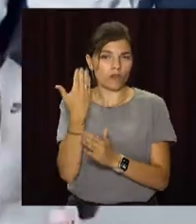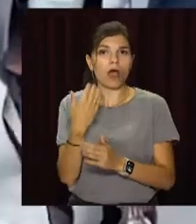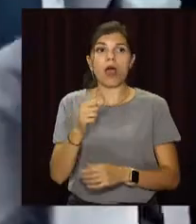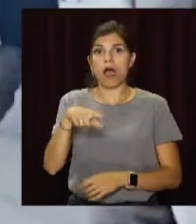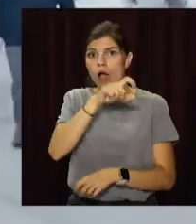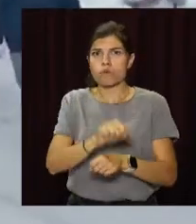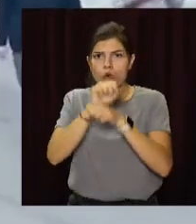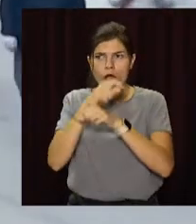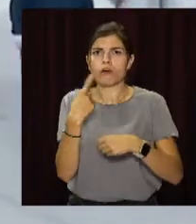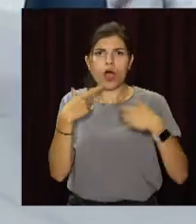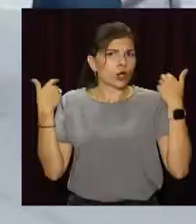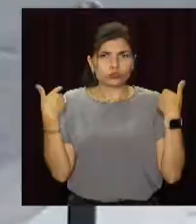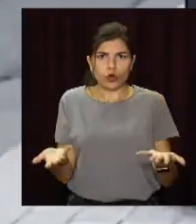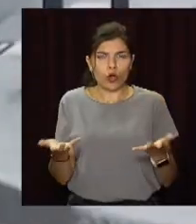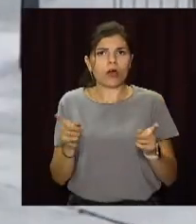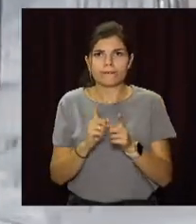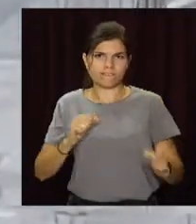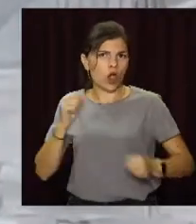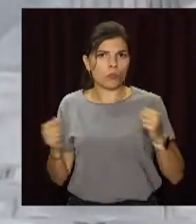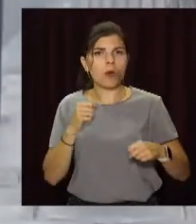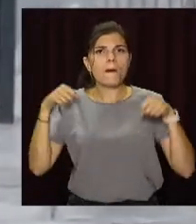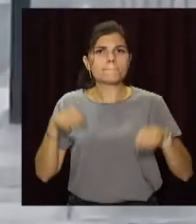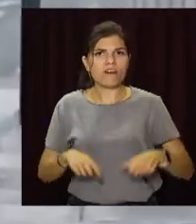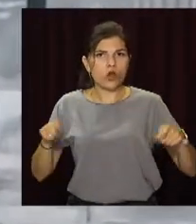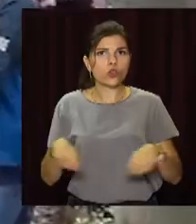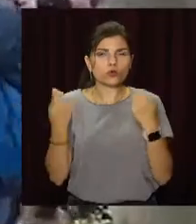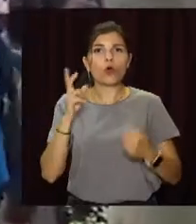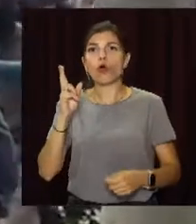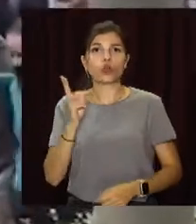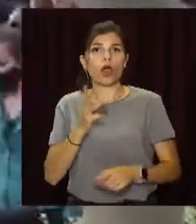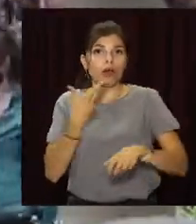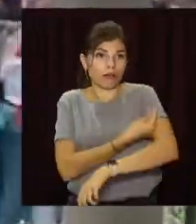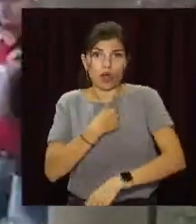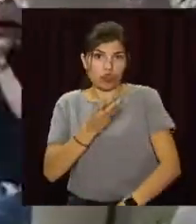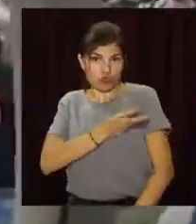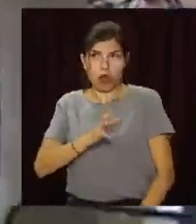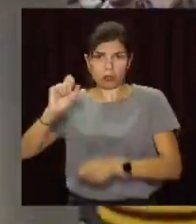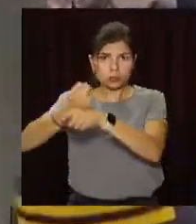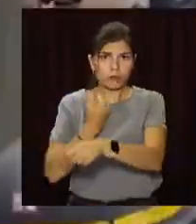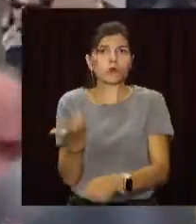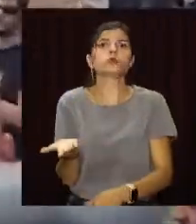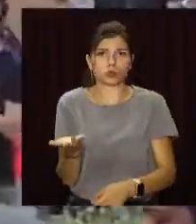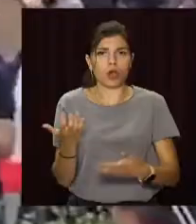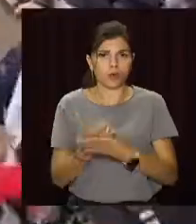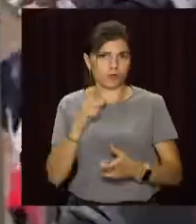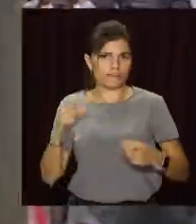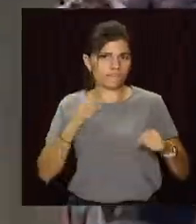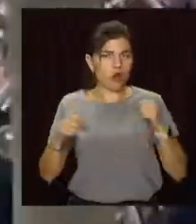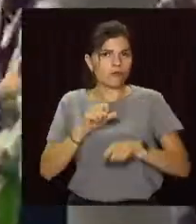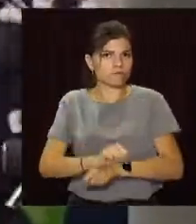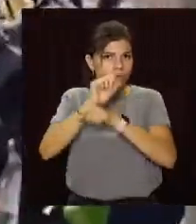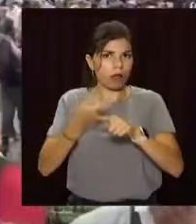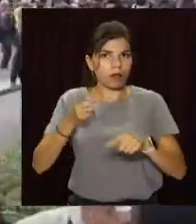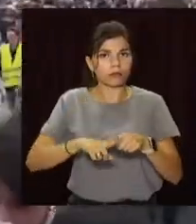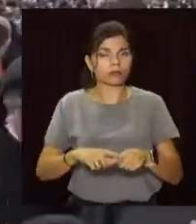рішення зазіханням на демократію і порушенням прав тих, хто не бажає вакцинуватися. Нові обмеження мають запрацювати з 21